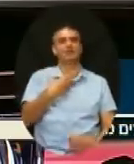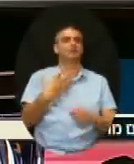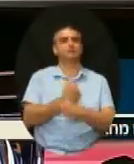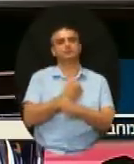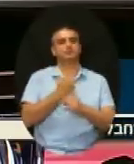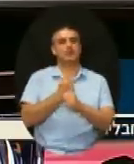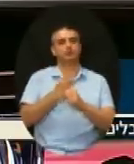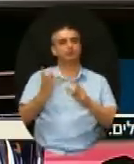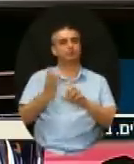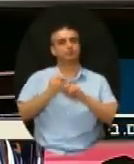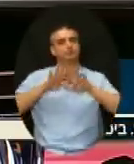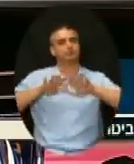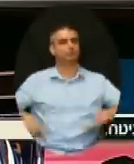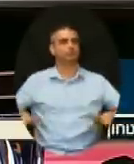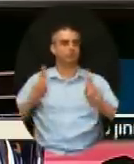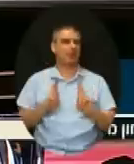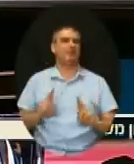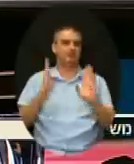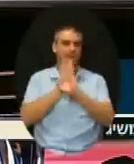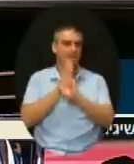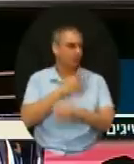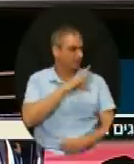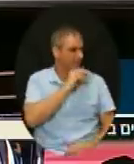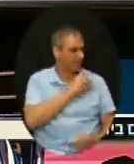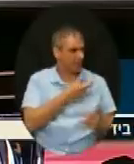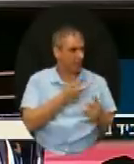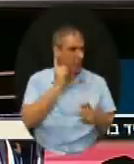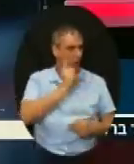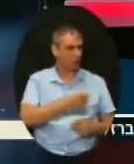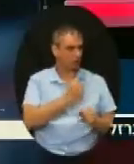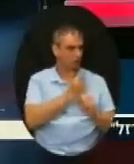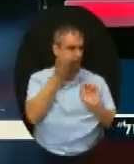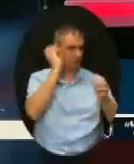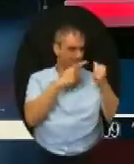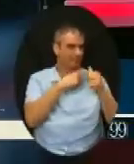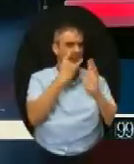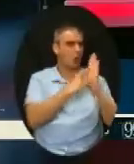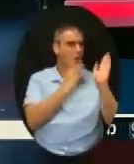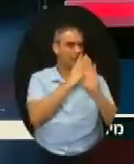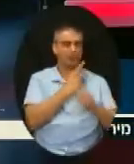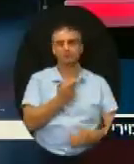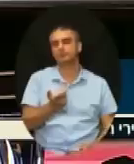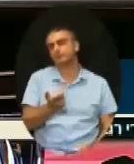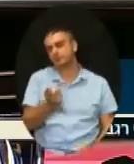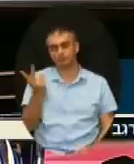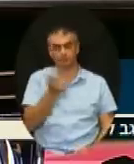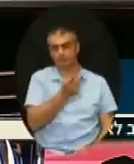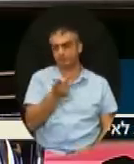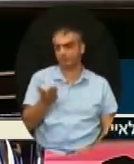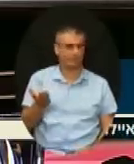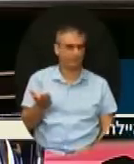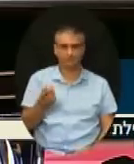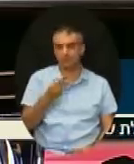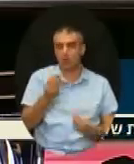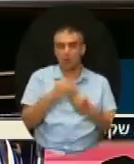יגרמו להרגעת הרוחות או שהן יפסיקו את הטרור. את מדברת על החמרת הענישה על מיידי אבנים, על חוק הטרור. זה עוד סוג, על שניהם, על שניהם.